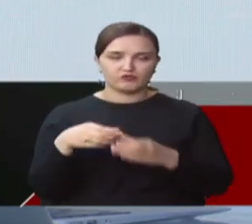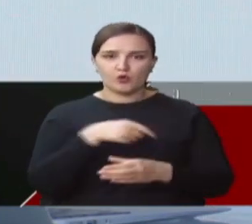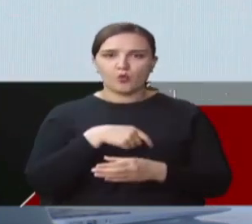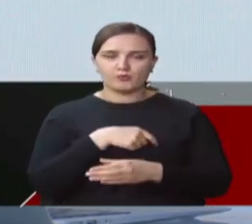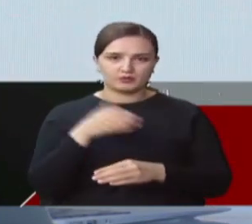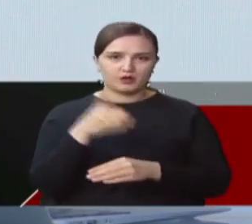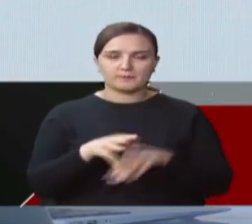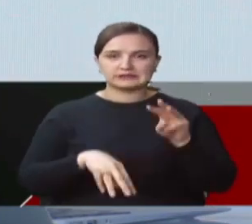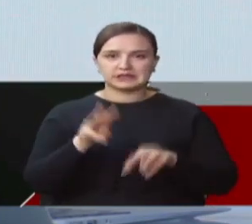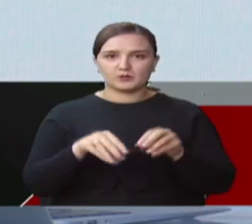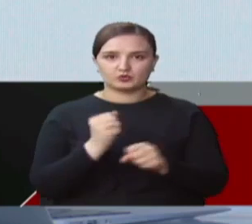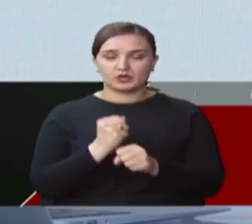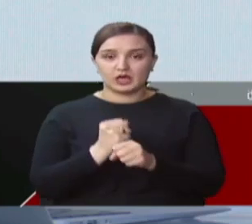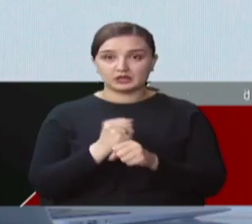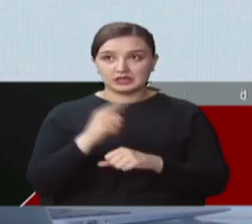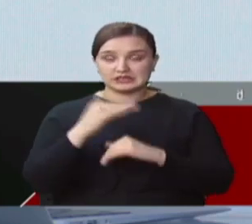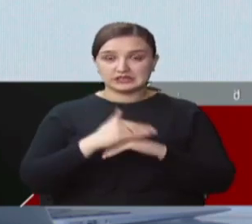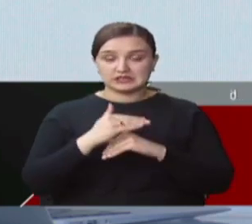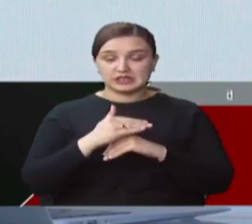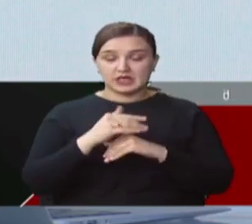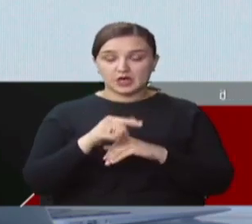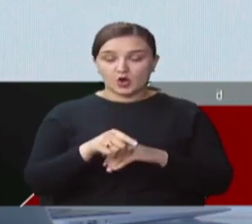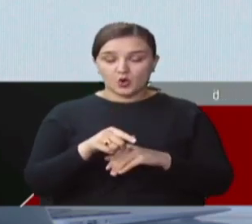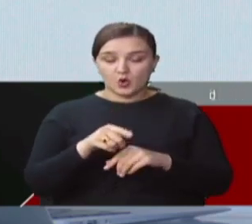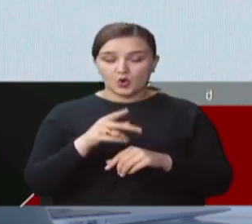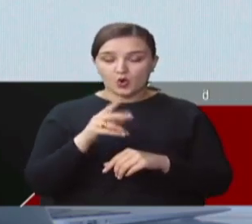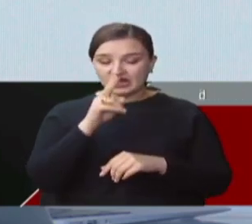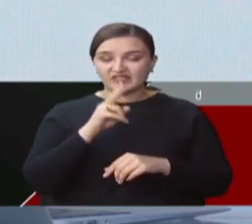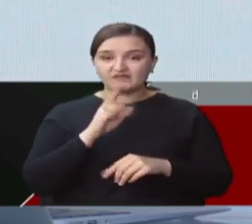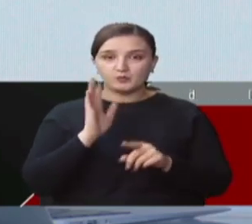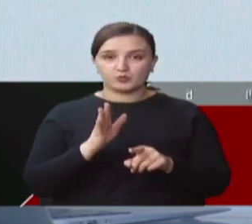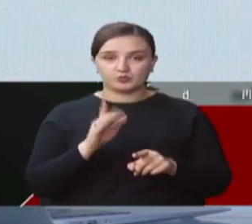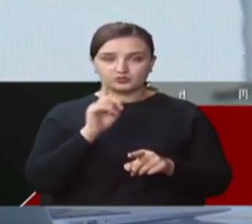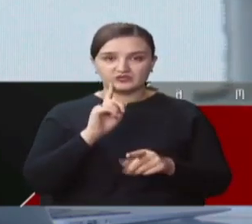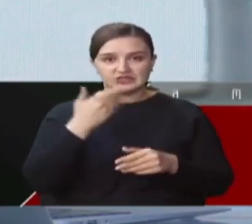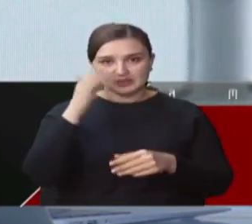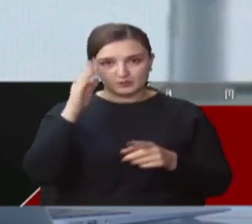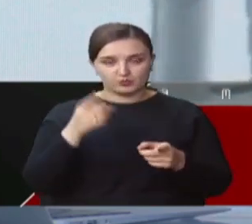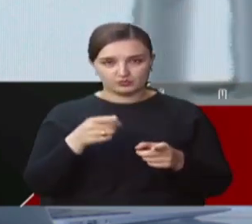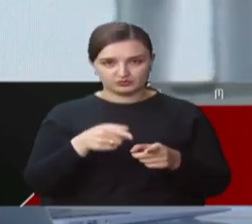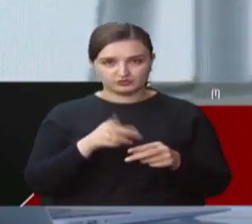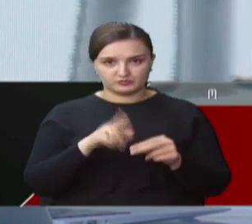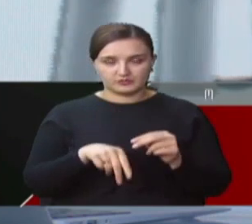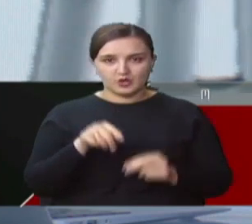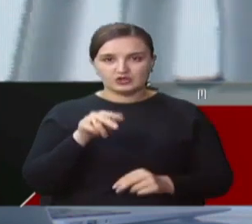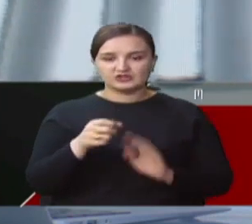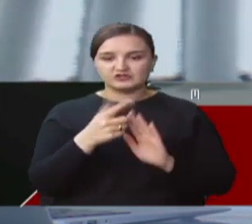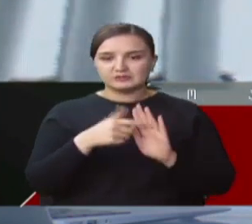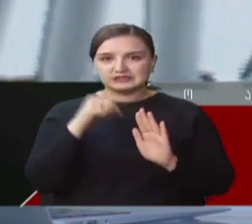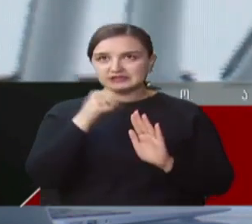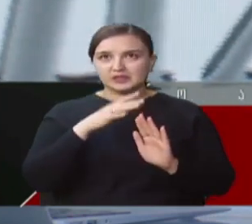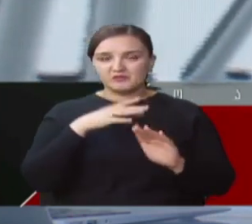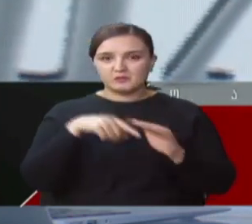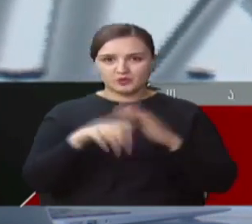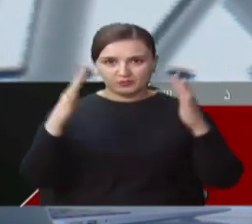remonto samușaubi chatarabs obiecte zapulși ori tweetai kedeba. Metro sadgurși oretaș tweet metal chamușlili, ceri am drum de arări sa adgenili